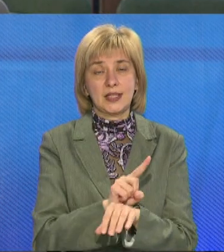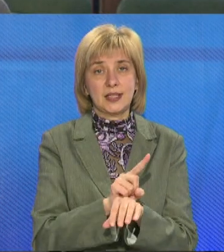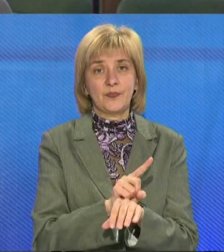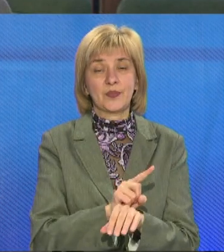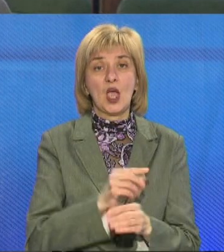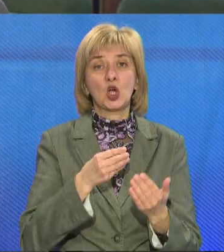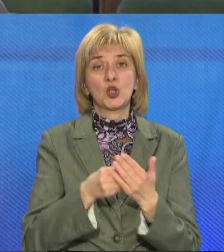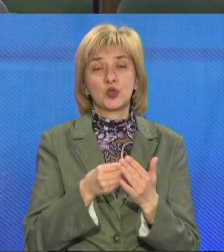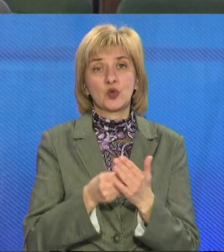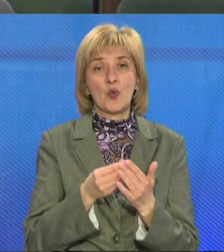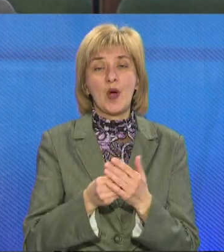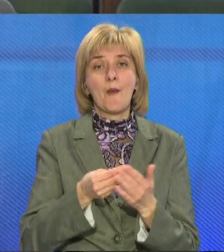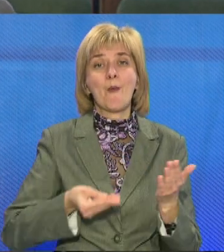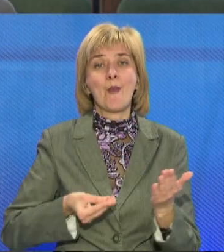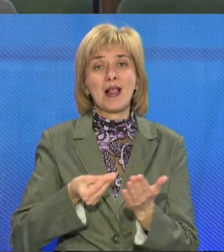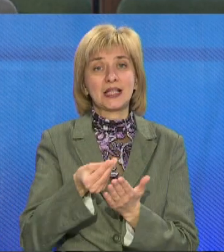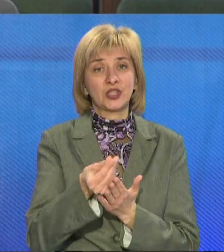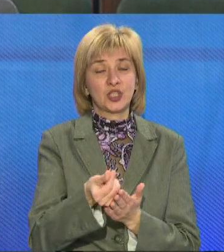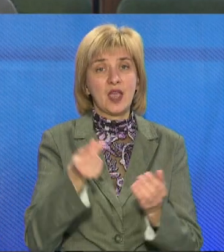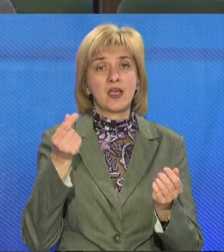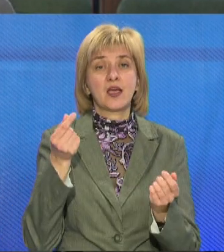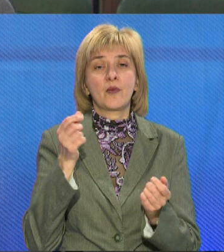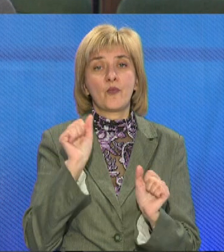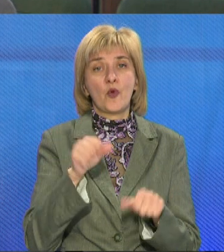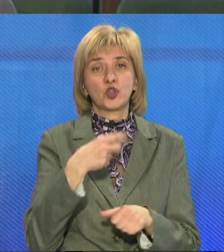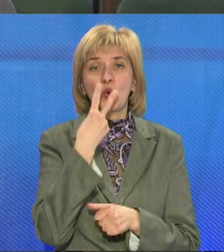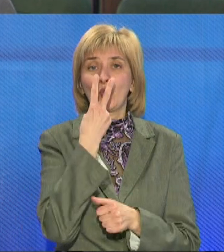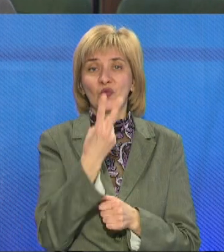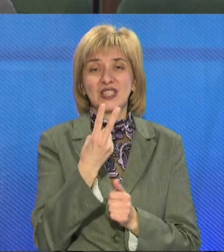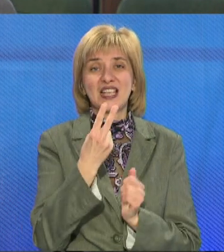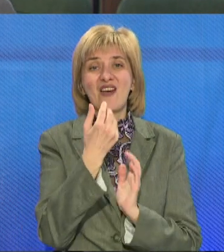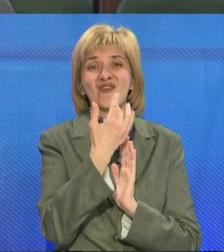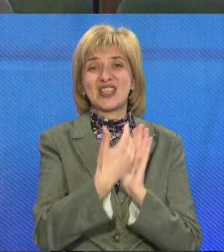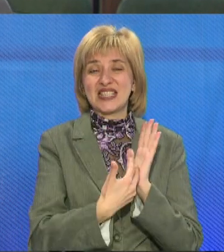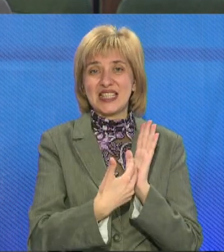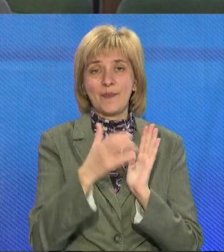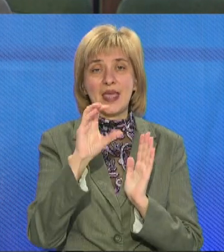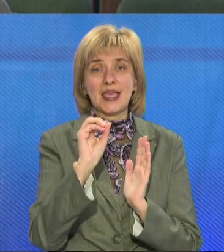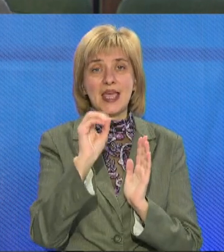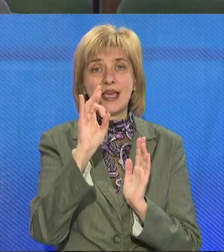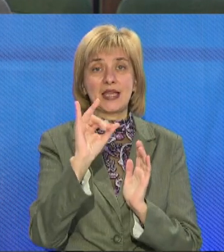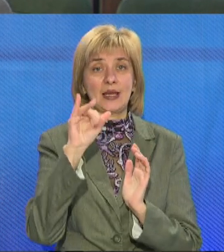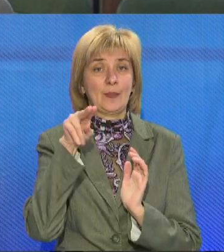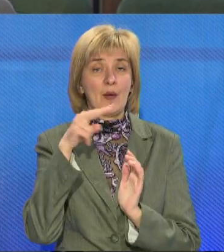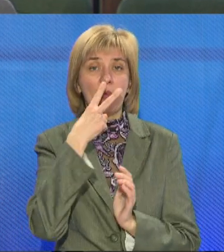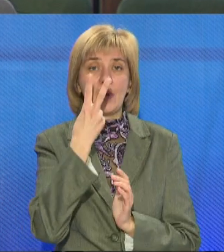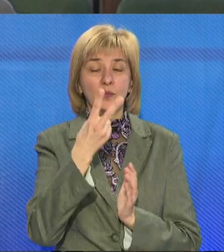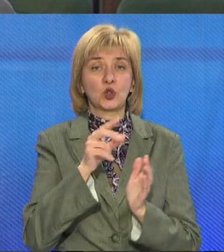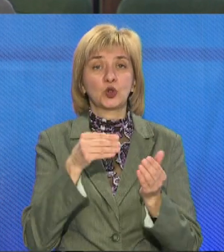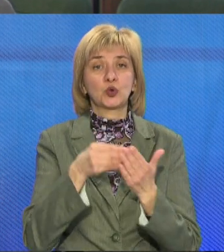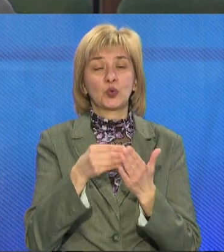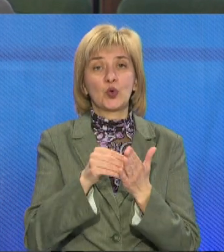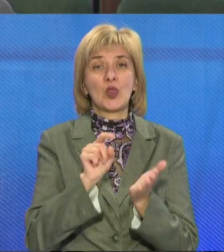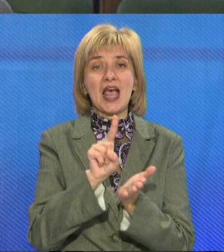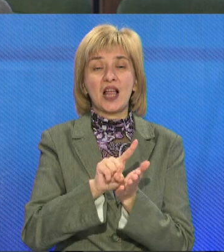Сумма платежей, подлежащих к уплате, можно увидеть в платежной системе ЕРИП. Для просмотра суммы налога